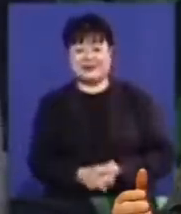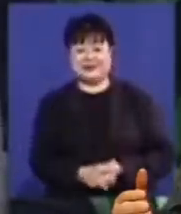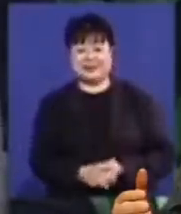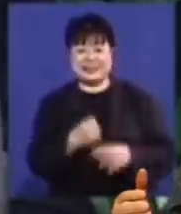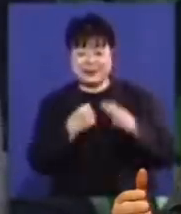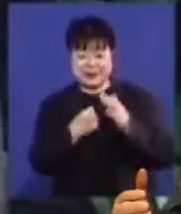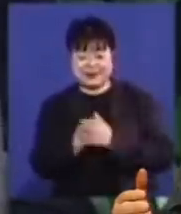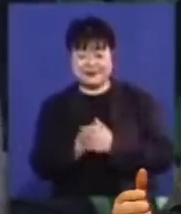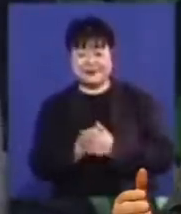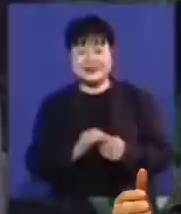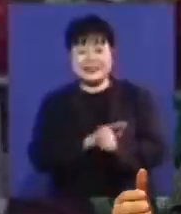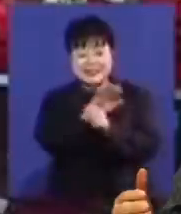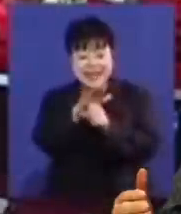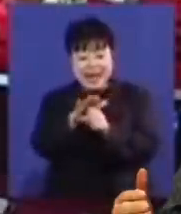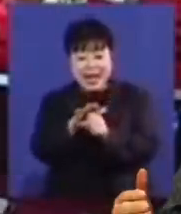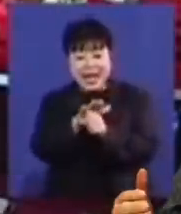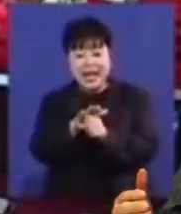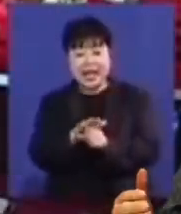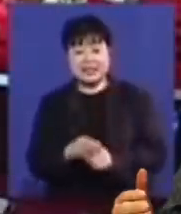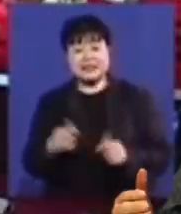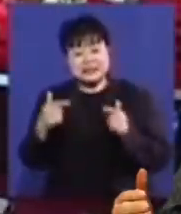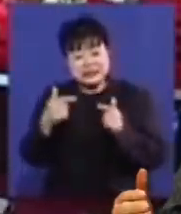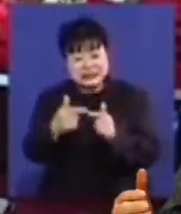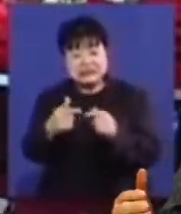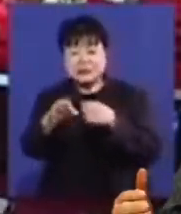그러므로 사랑이 식으면